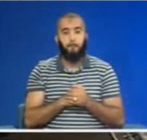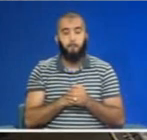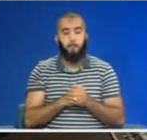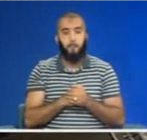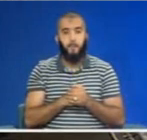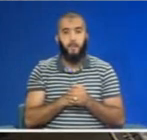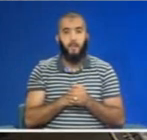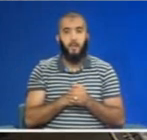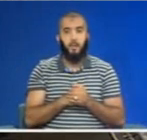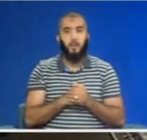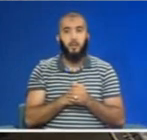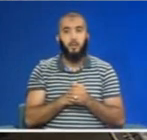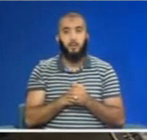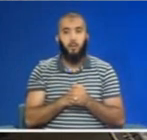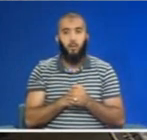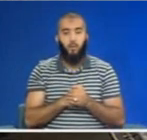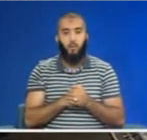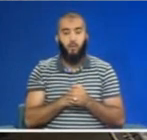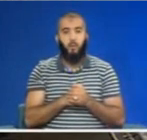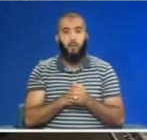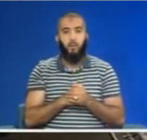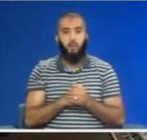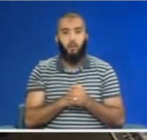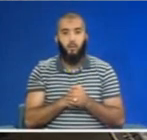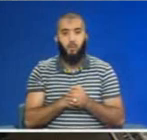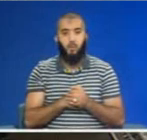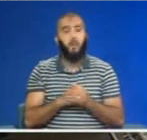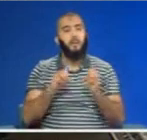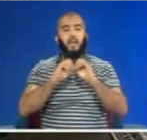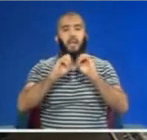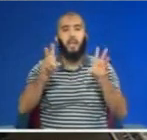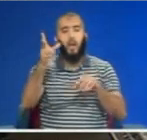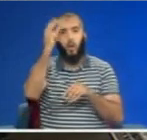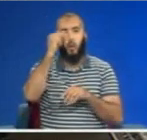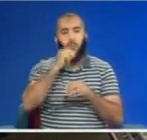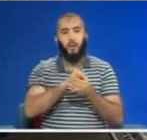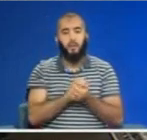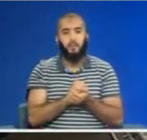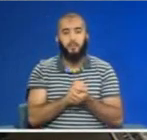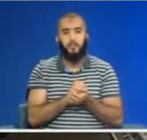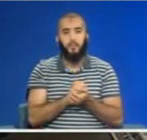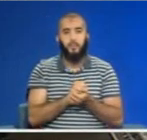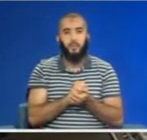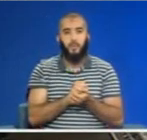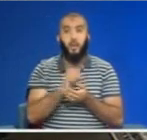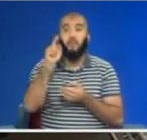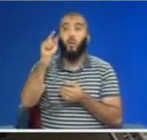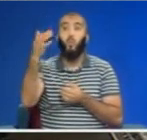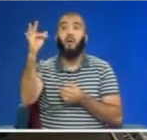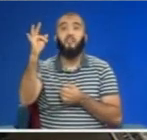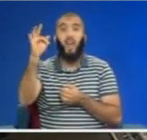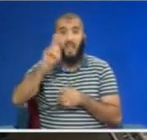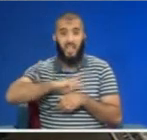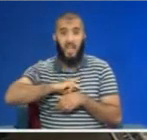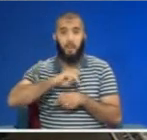وهو طايلو هذيك الارض خويا من بابا غير حكي. طيب واضح ان شاء الله. حبيت نعرف اسكو كي باعها ما قسمش الدراهم